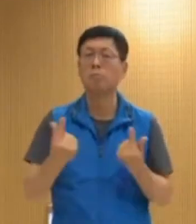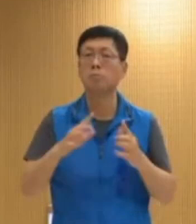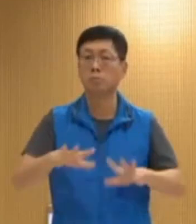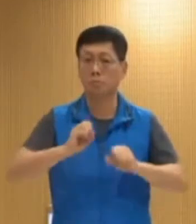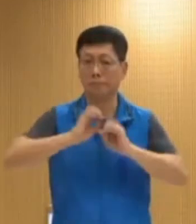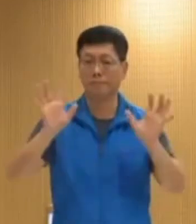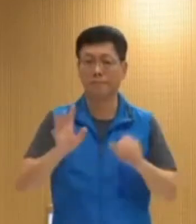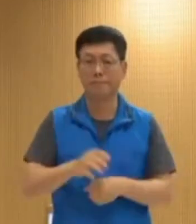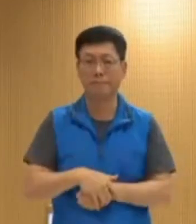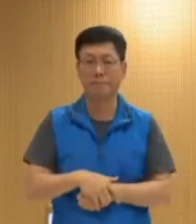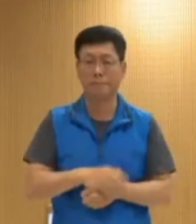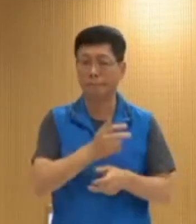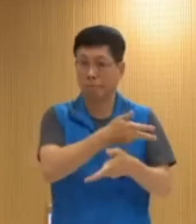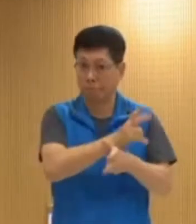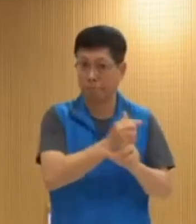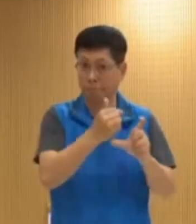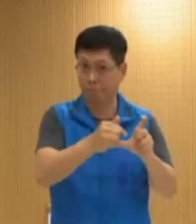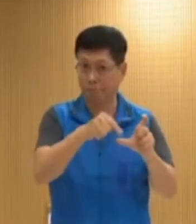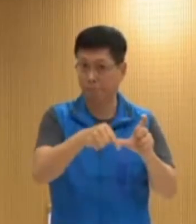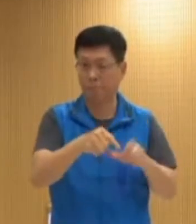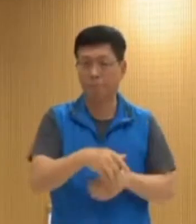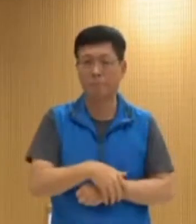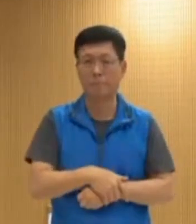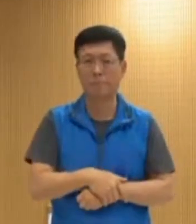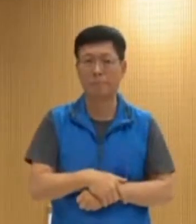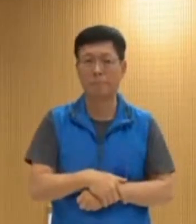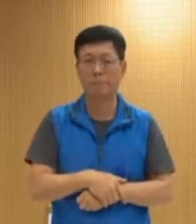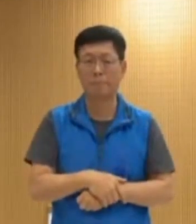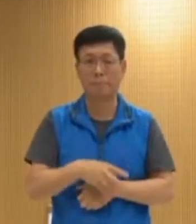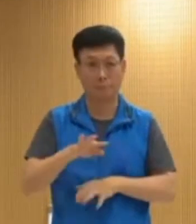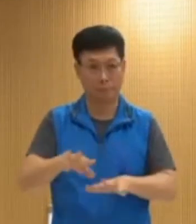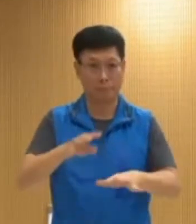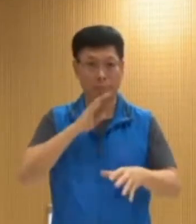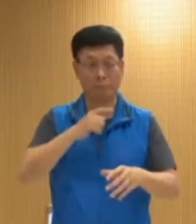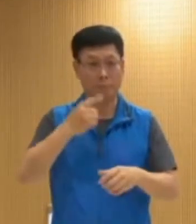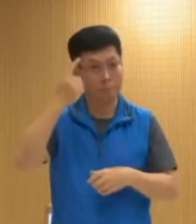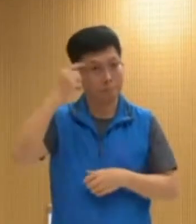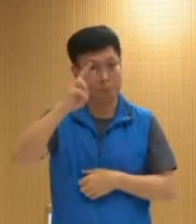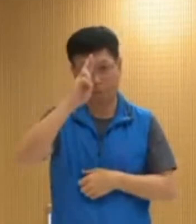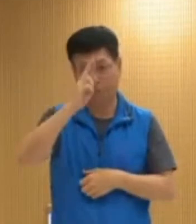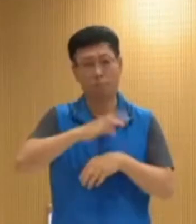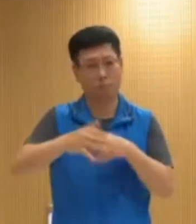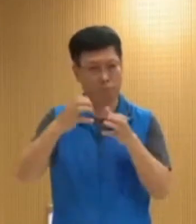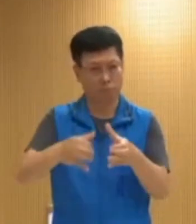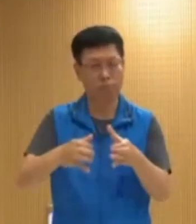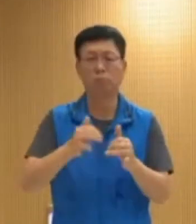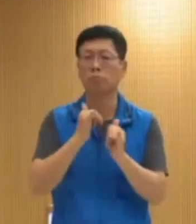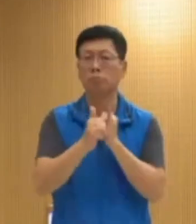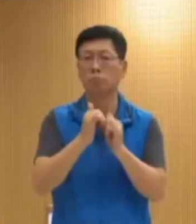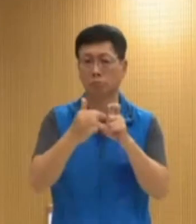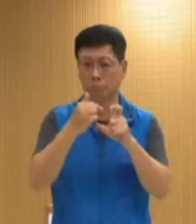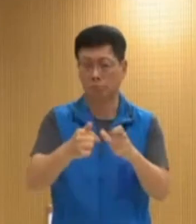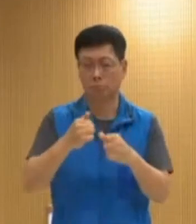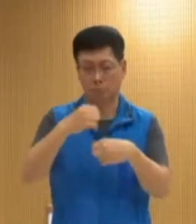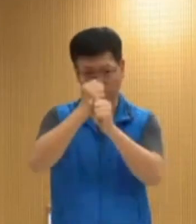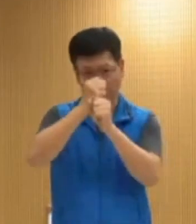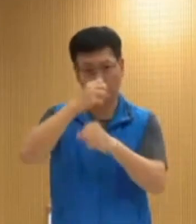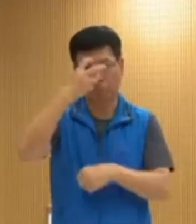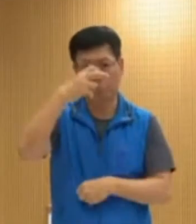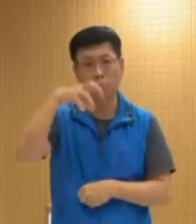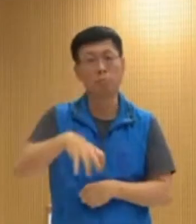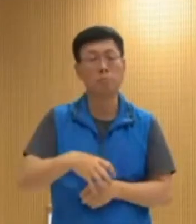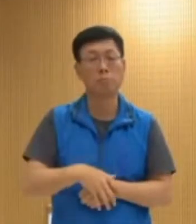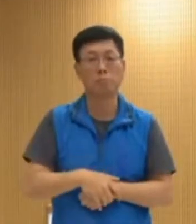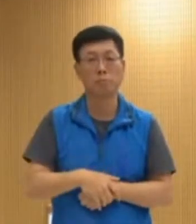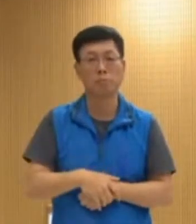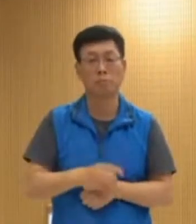天公布的板桥区，特别在明天中午会成立社区筛检站，地